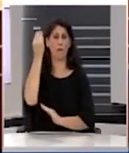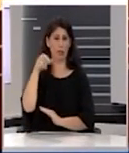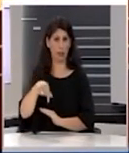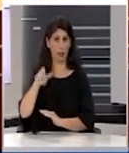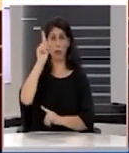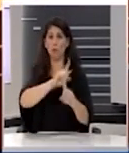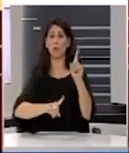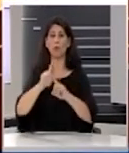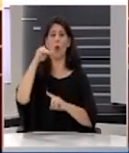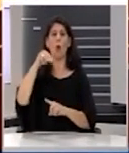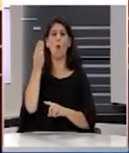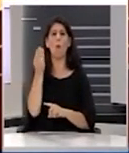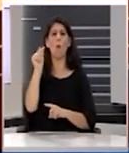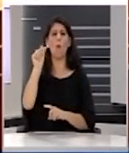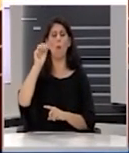ο οποίος είναι ο